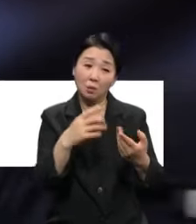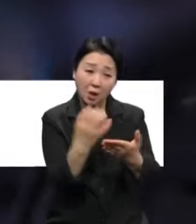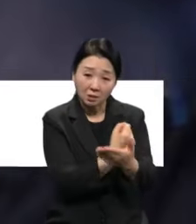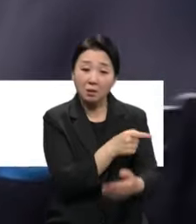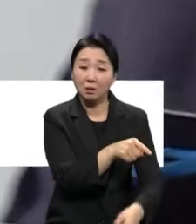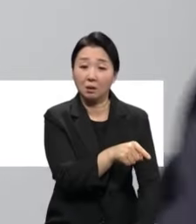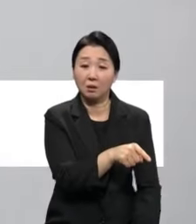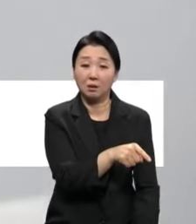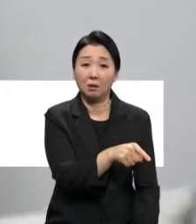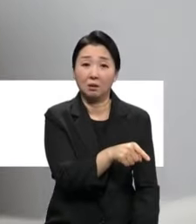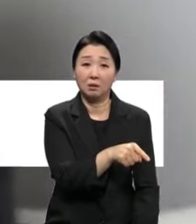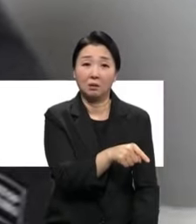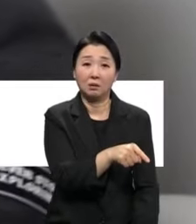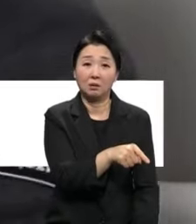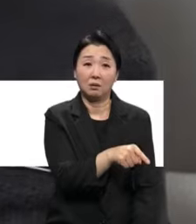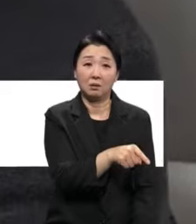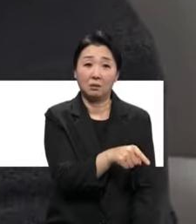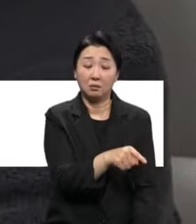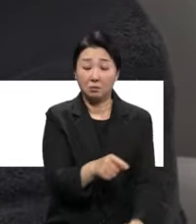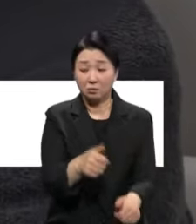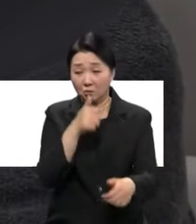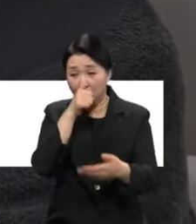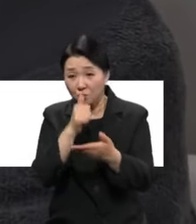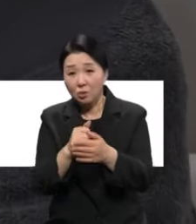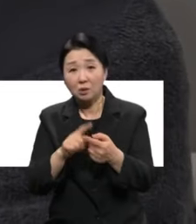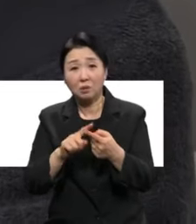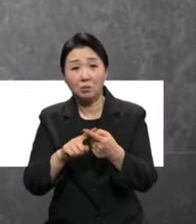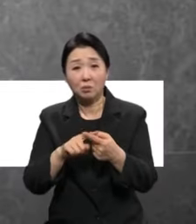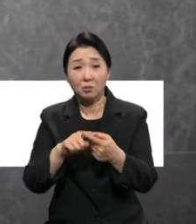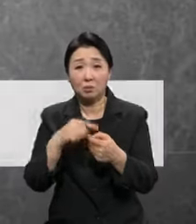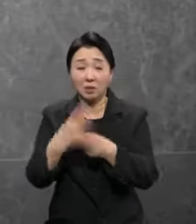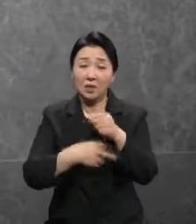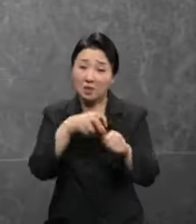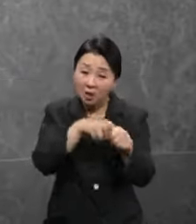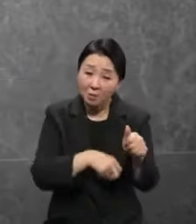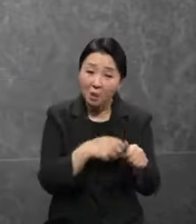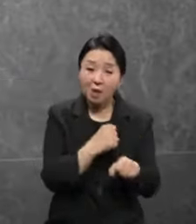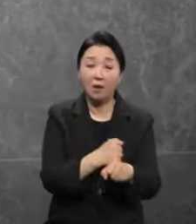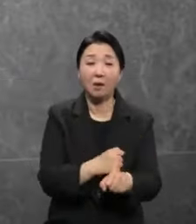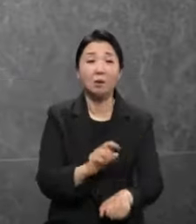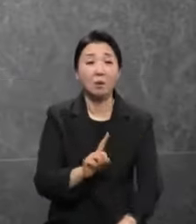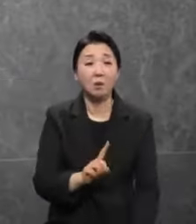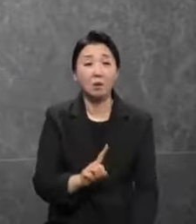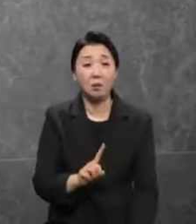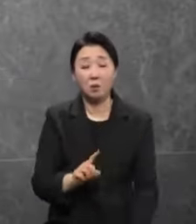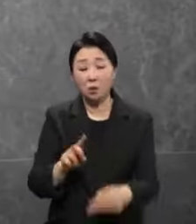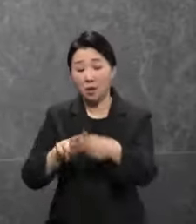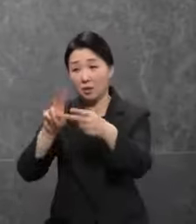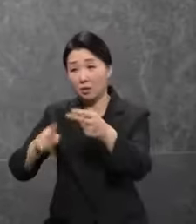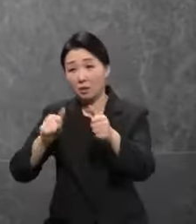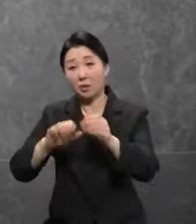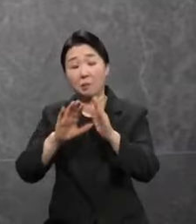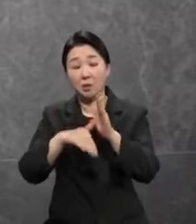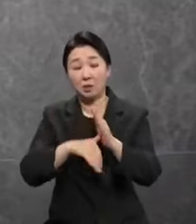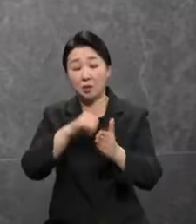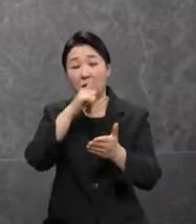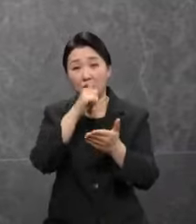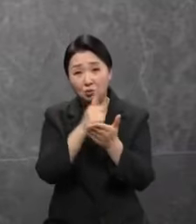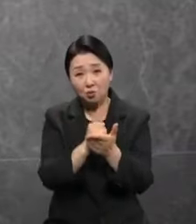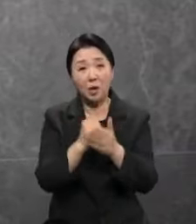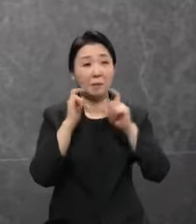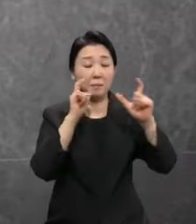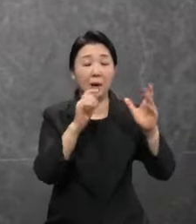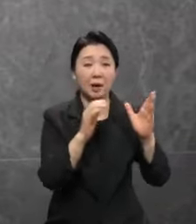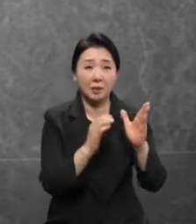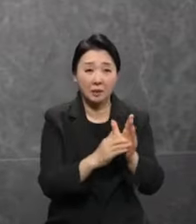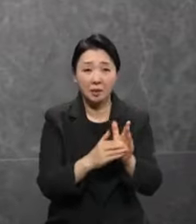다시 호주머니에 넣고 죄값은 4년에 깎아가고. 원래 형사사건 재판에서 유죄가 선고되면 피고인은